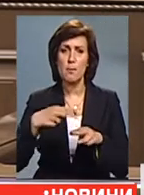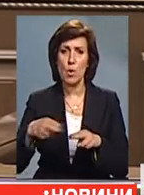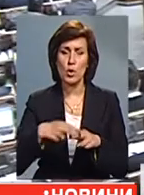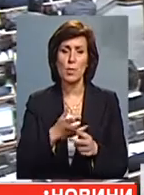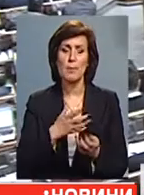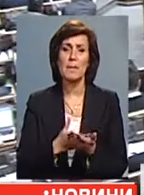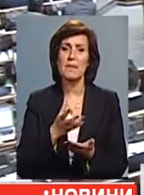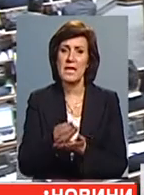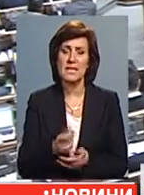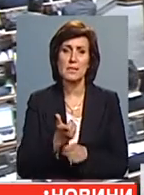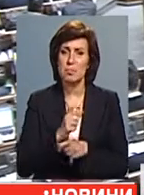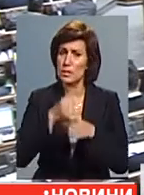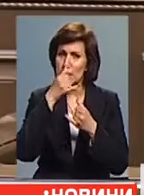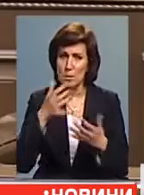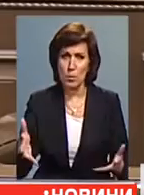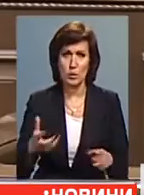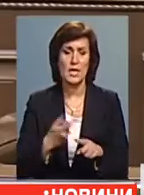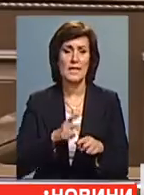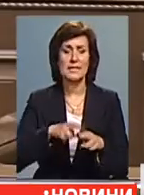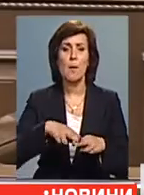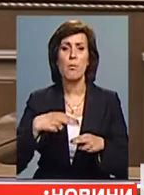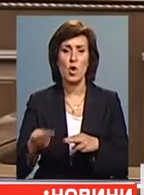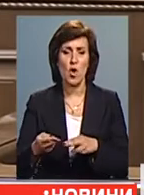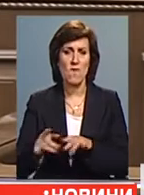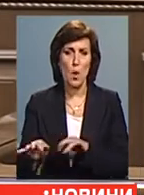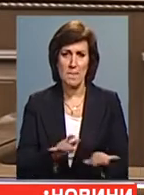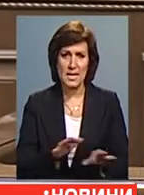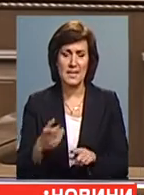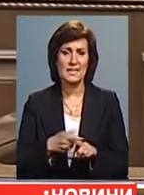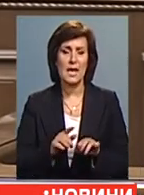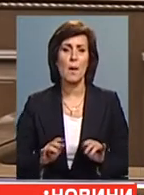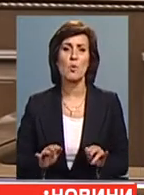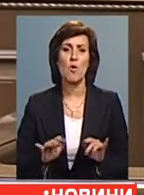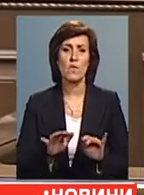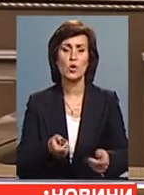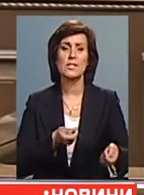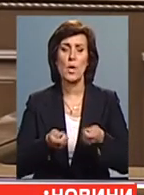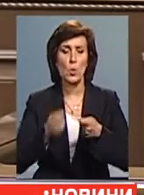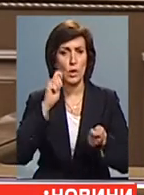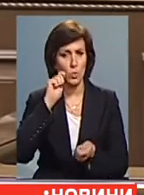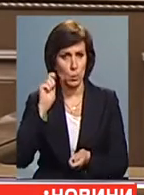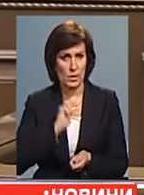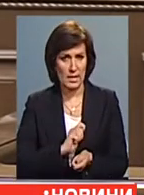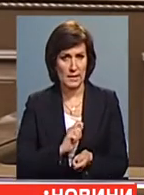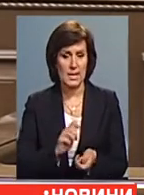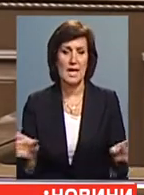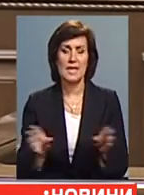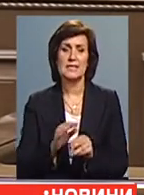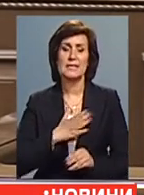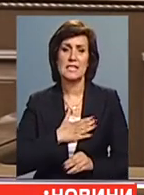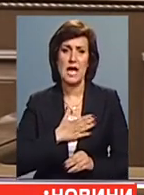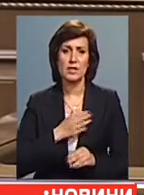платити більше не можемо. Ця боргова операція, яка проводиться урядом України разом з